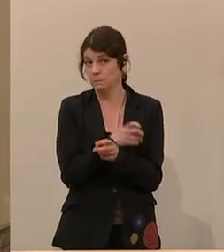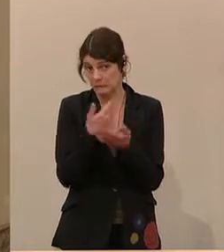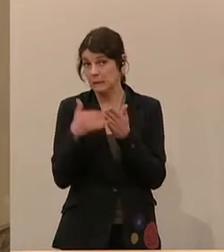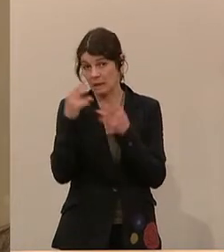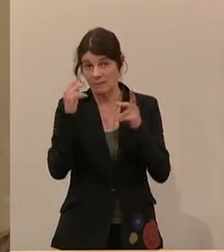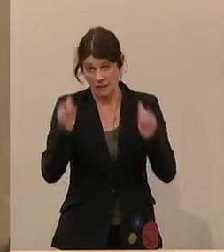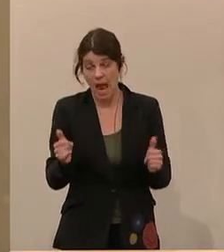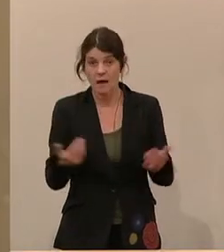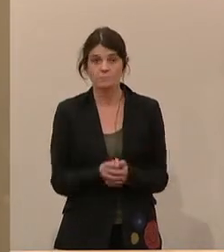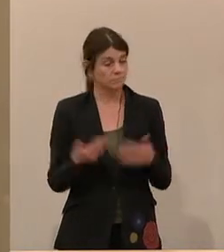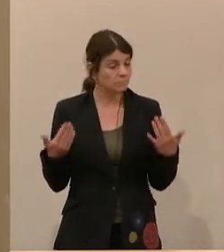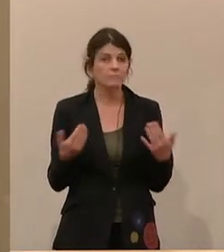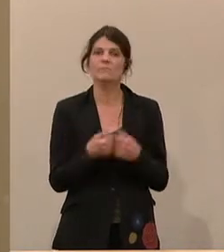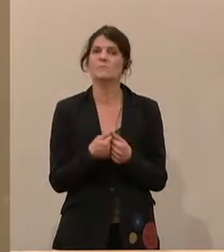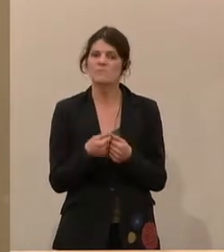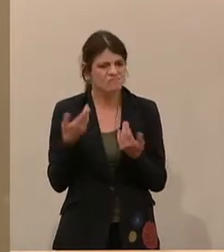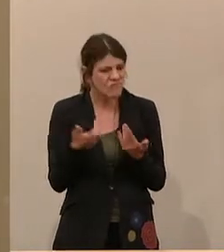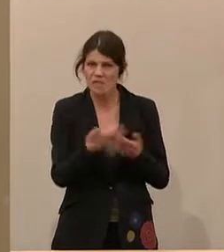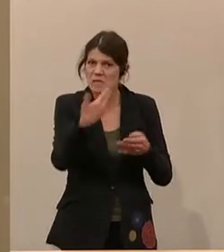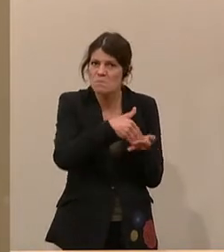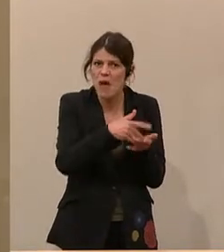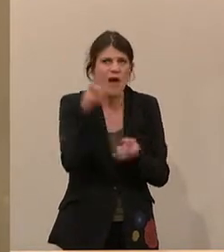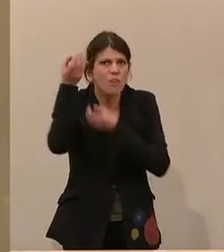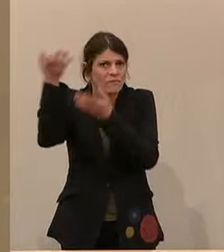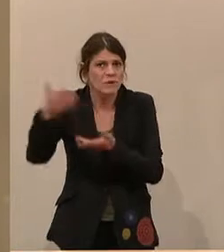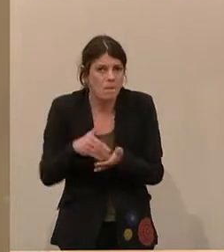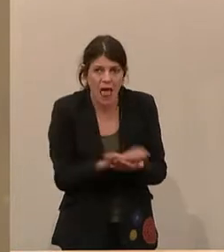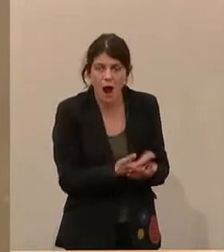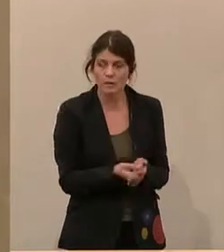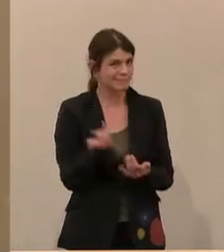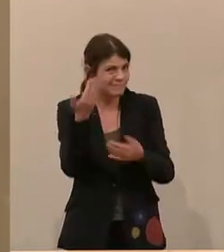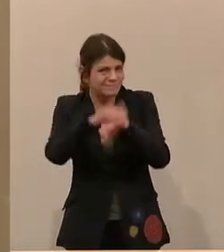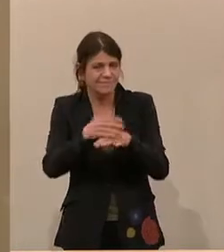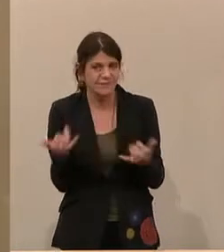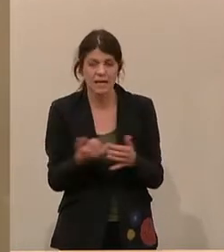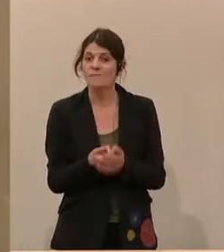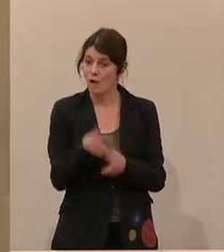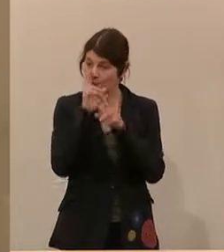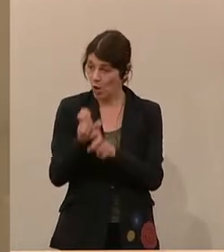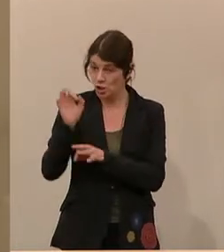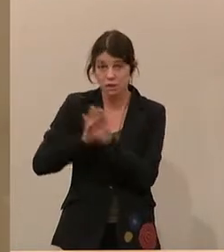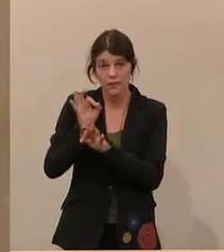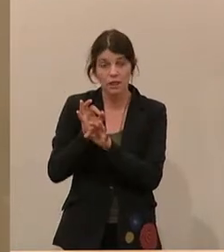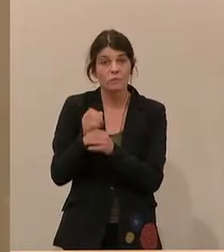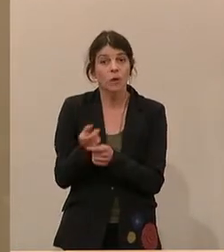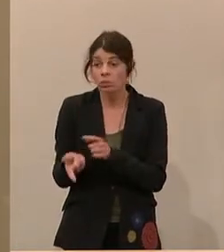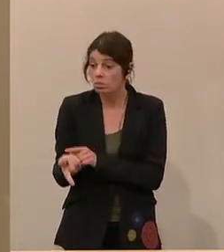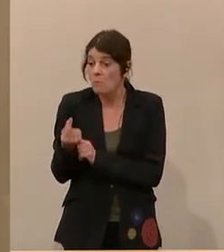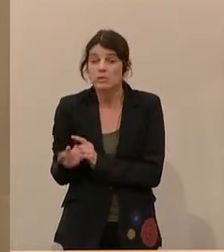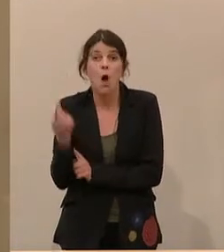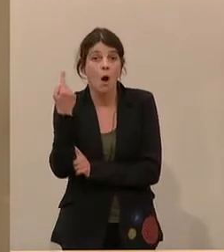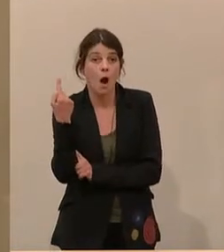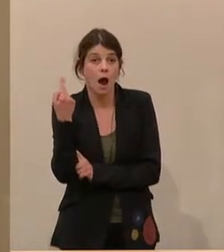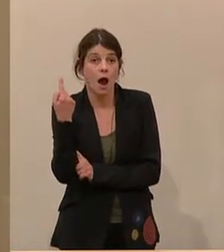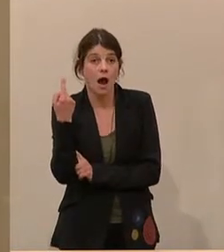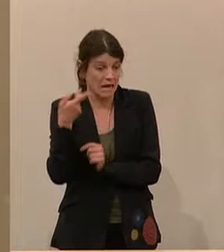Relevanz hat. Der lebt sehr stark von der Innovation. Das erkennt man auch daran, dass die Forschungsquote mehr als doppelt so hoch ist als